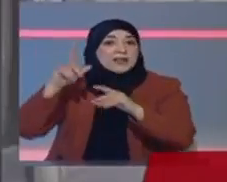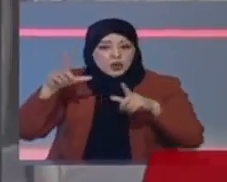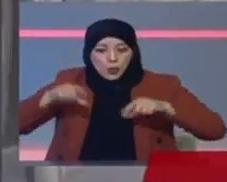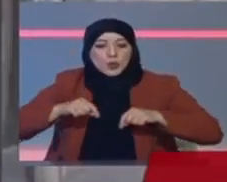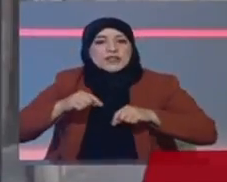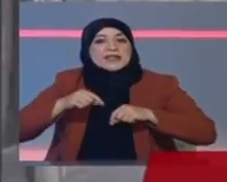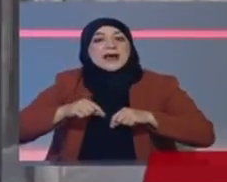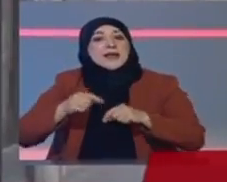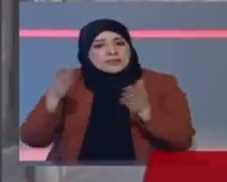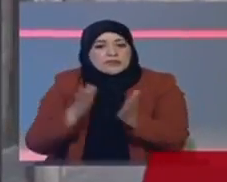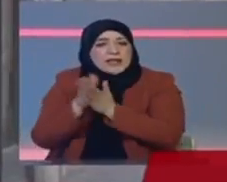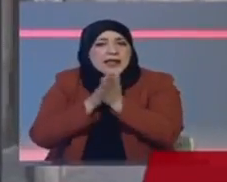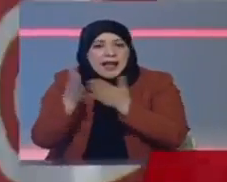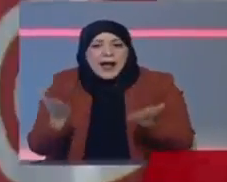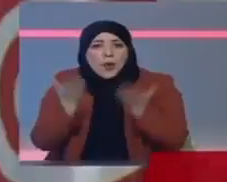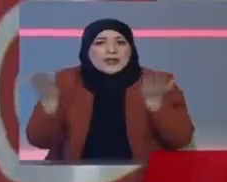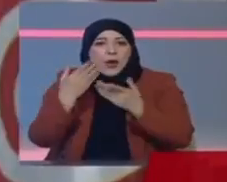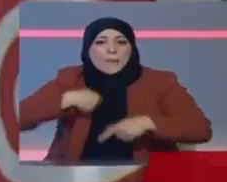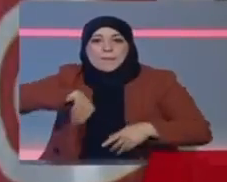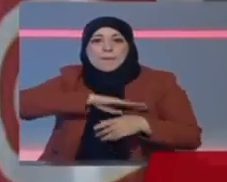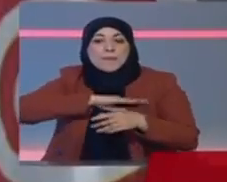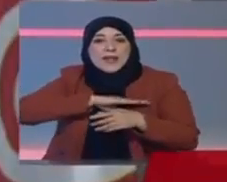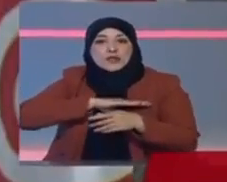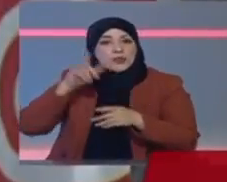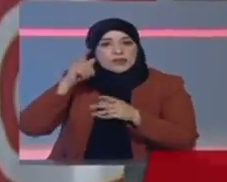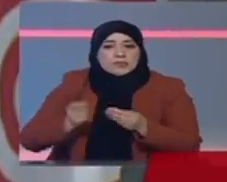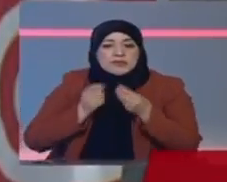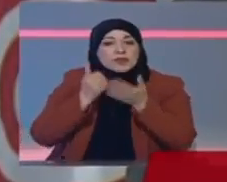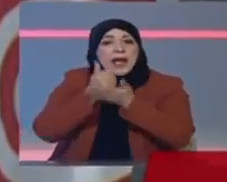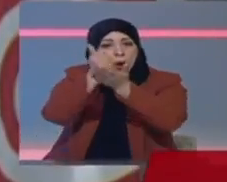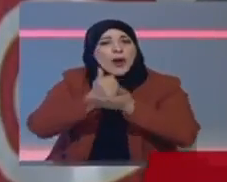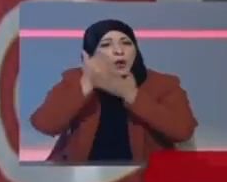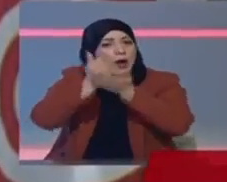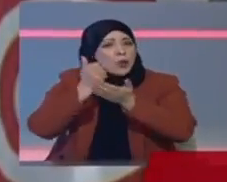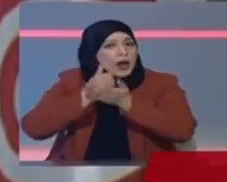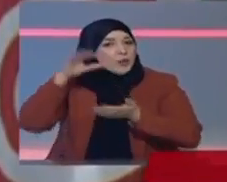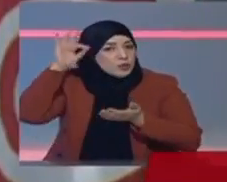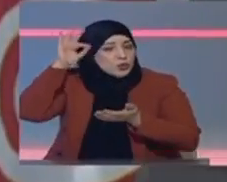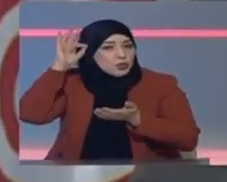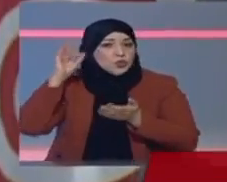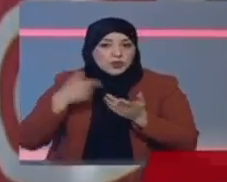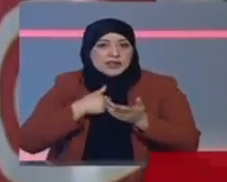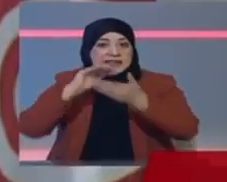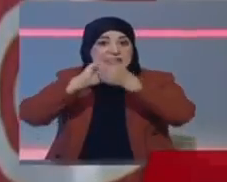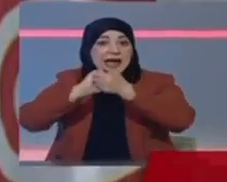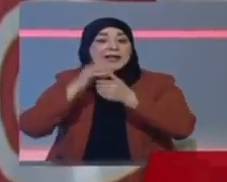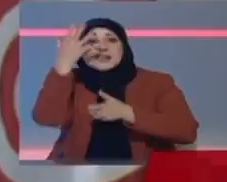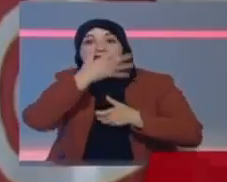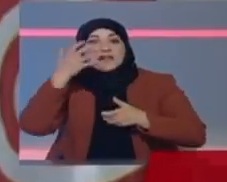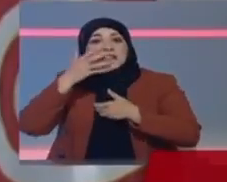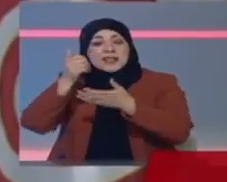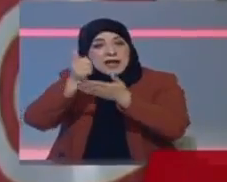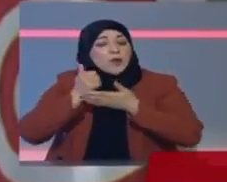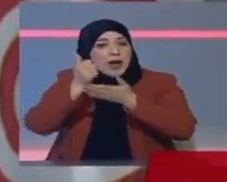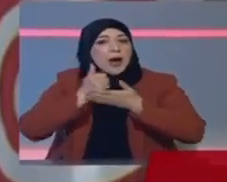مختلفه بعثاتها الدبلوماسيه الى حشد الدعم الماليه للبلاد تحركها على المستوى الاتحاد الافريقي اللي اللي